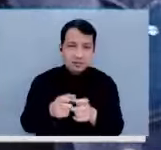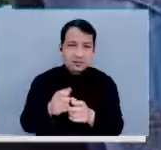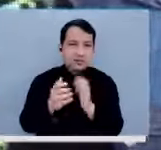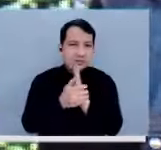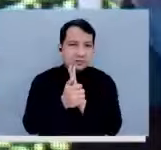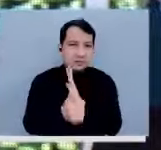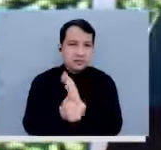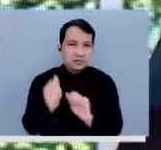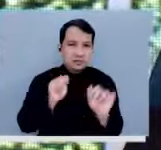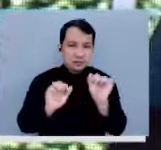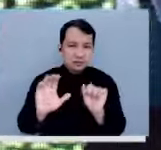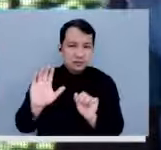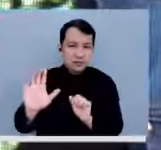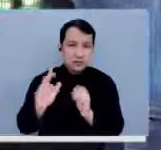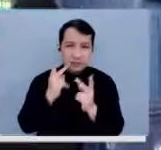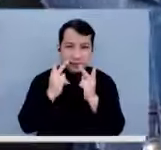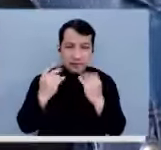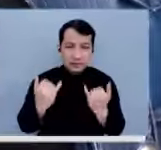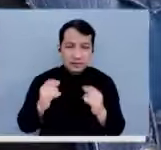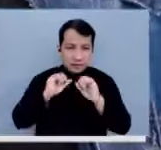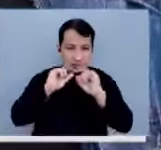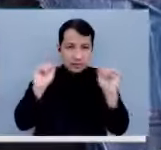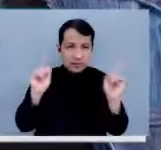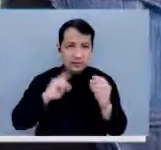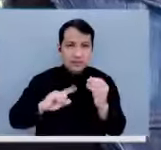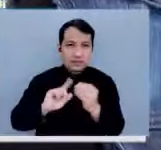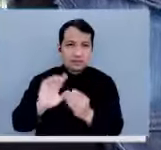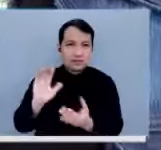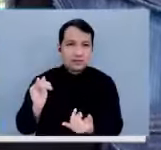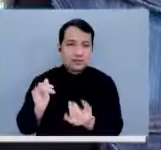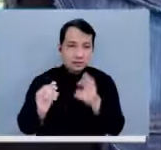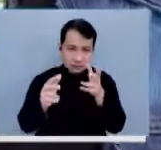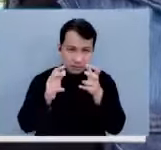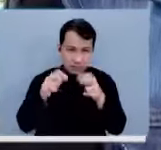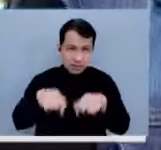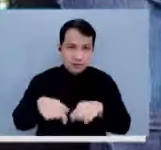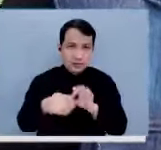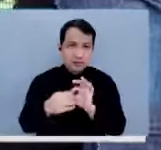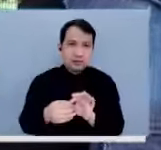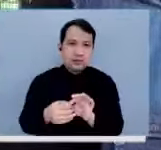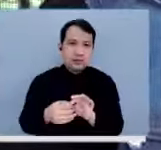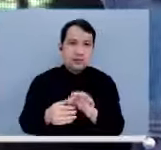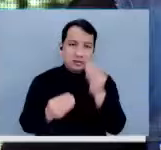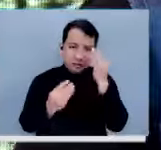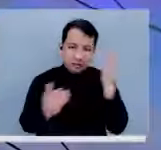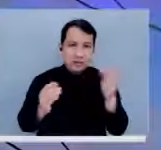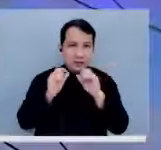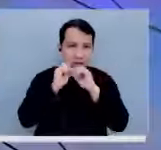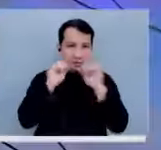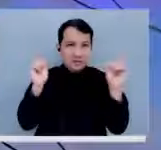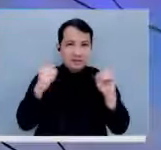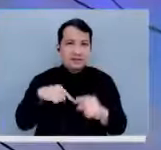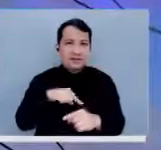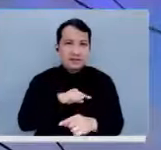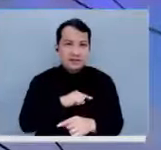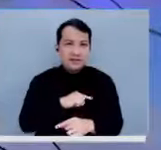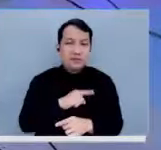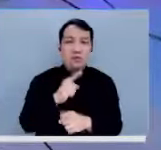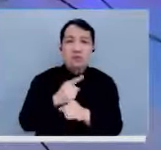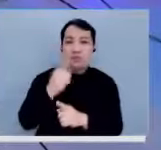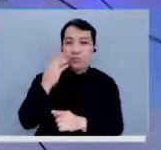galing ng ating mga bisita. Gising na, mga kapatid natin nakatutok ngayon sa atin. Pati tayo, gising na. Woo! Lalo na yung